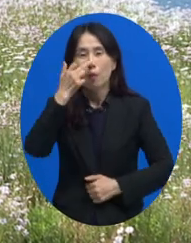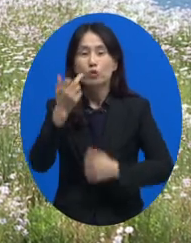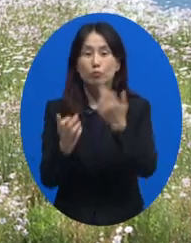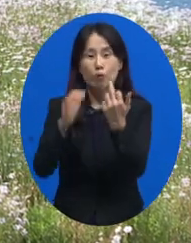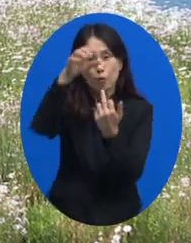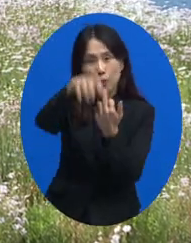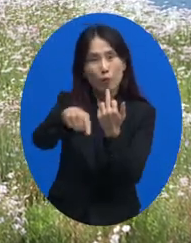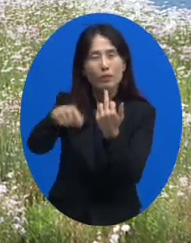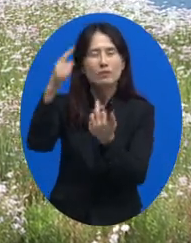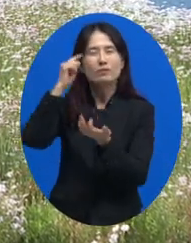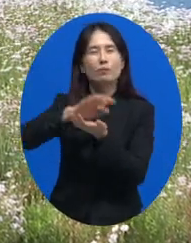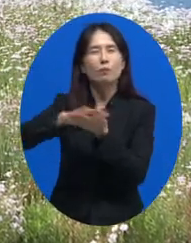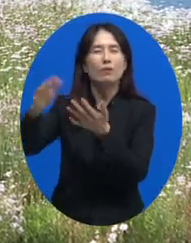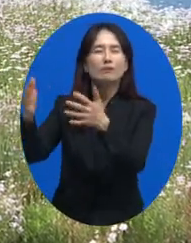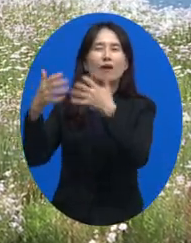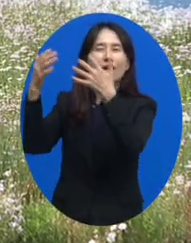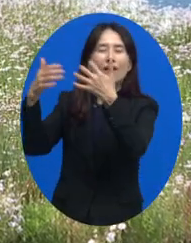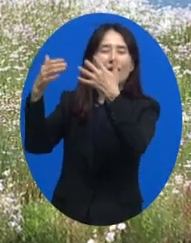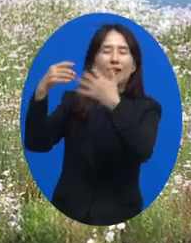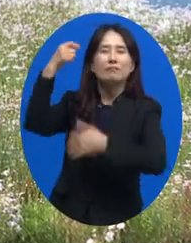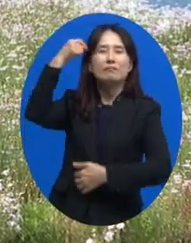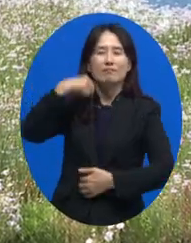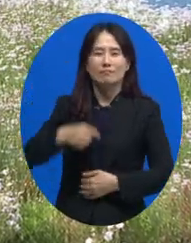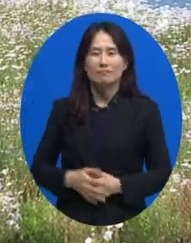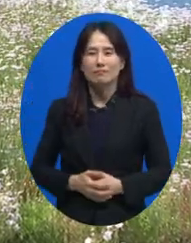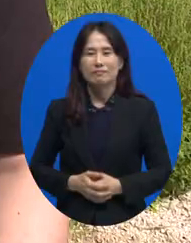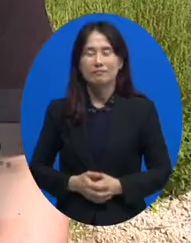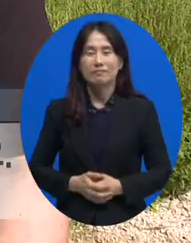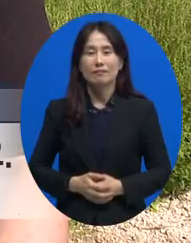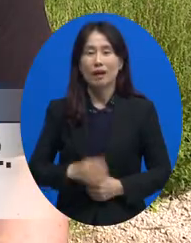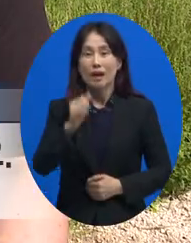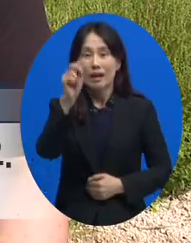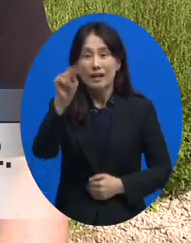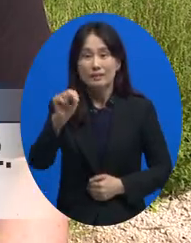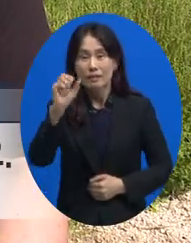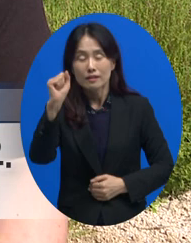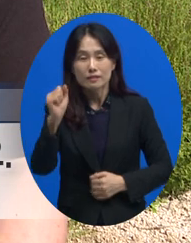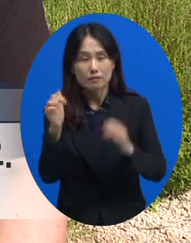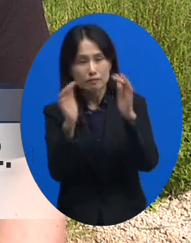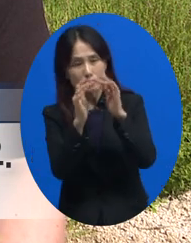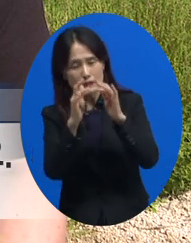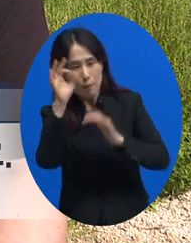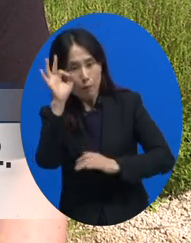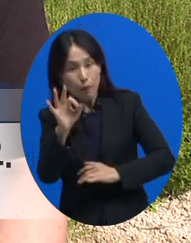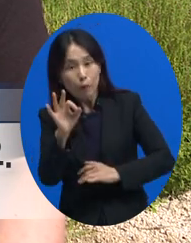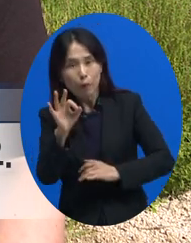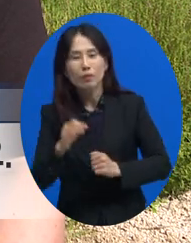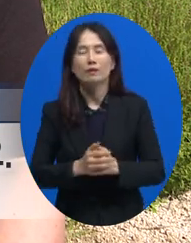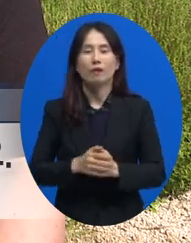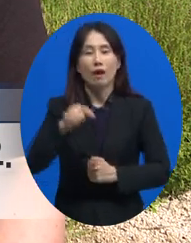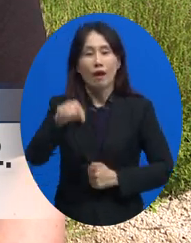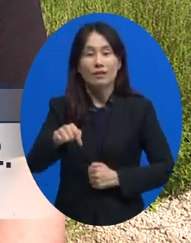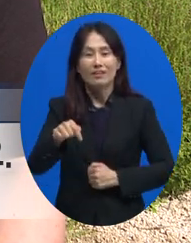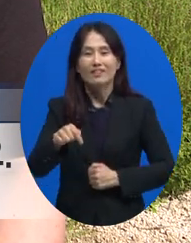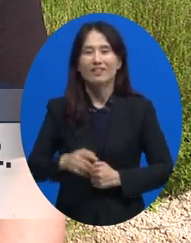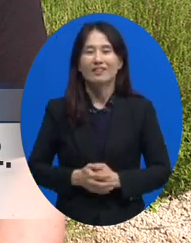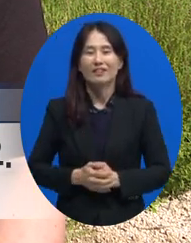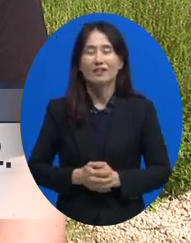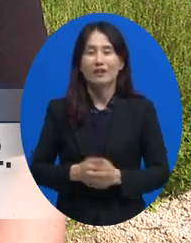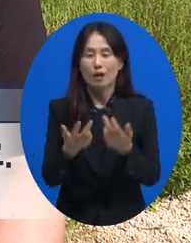동산 위에선 어느덧 선선한 바람을 느끼기에 제격입니다. SNS로 검색을 했는데 지금 여기 딱